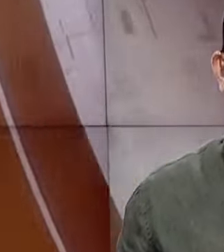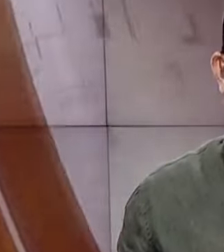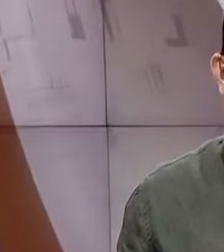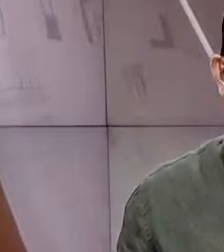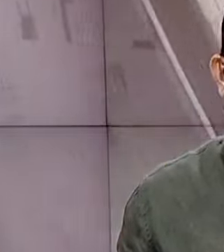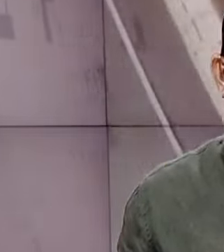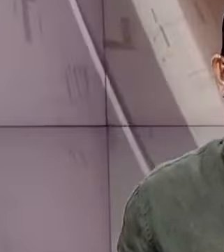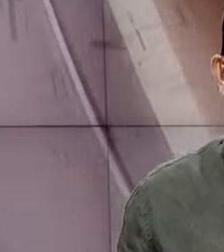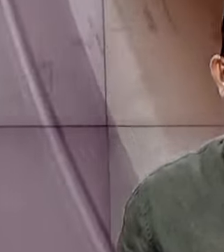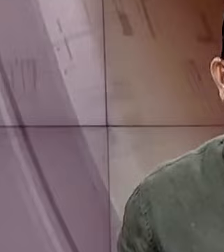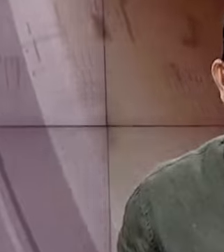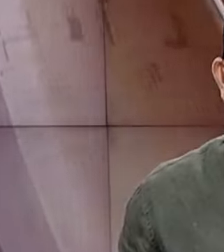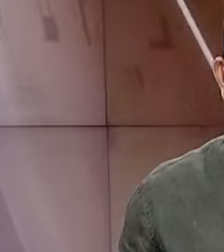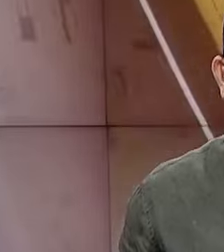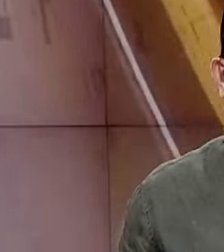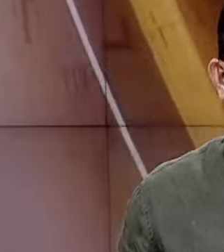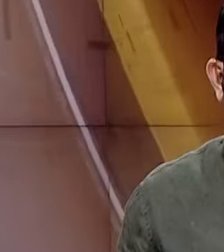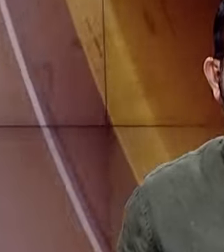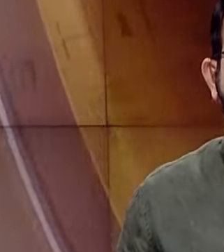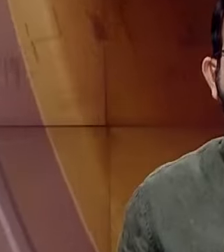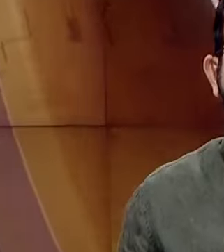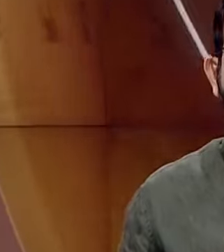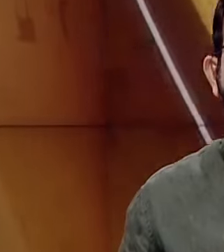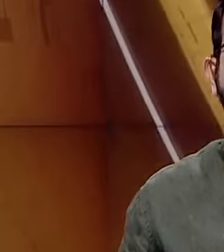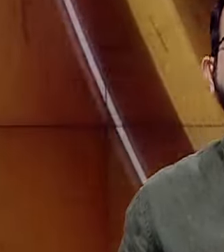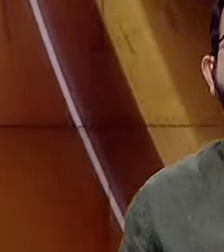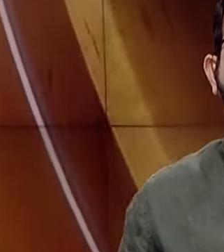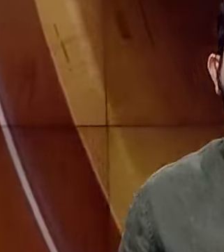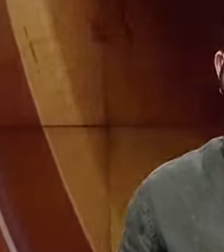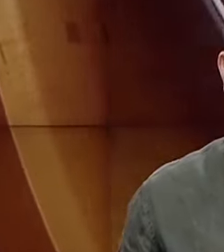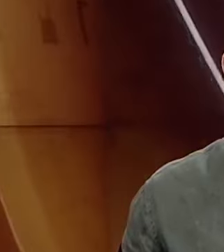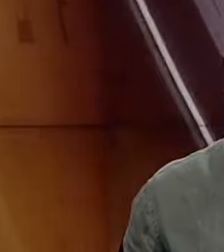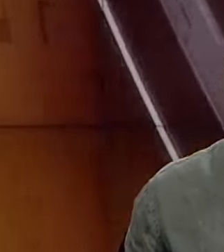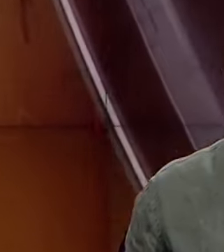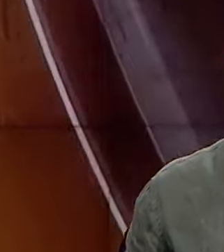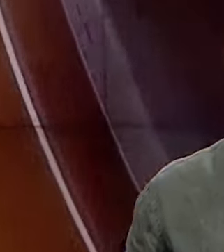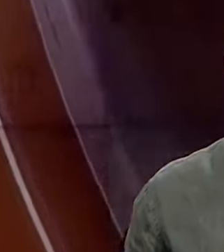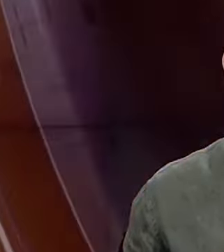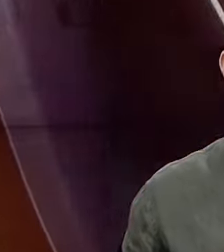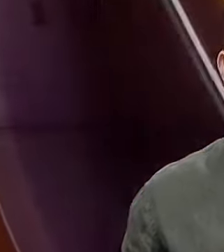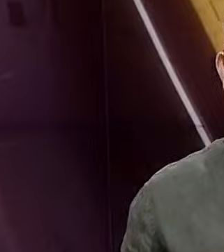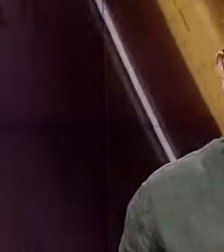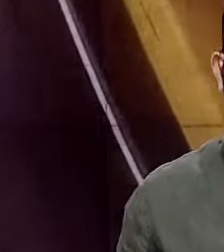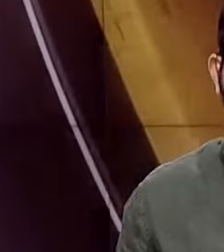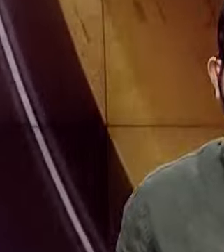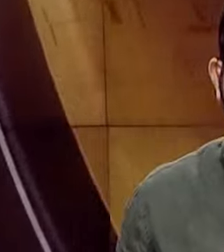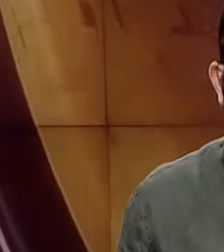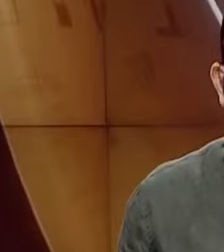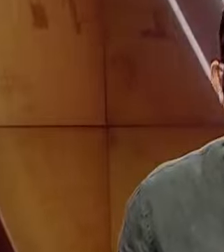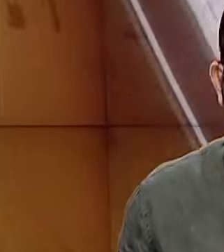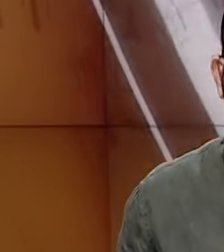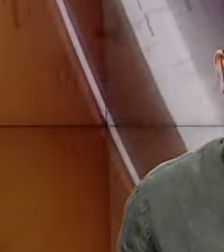അനന്തകൃഷ്ണൻ ഉണ്ട് വിവരങ്ങൾ നൽകാൻ. അനന്തൻ, എന്തായിരുന്നു ഇതിന്റെ പശ്ചാത്തലവും പരാതി എങ്ങനെയായിരുന്നു? ഇപ്പോൾ അറസ്റ്റ് രേഖപ്പെടുത്തി, ആരാണ് അറസ്റ്റിലായത്,